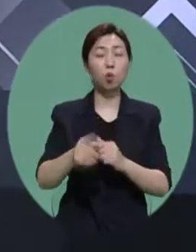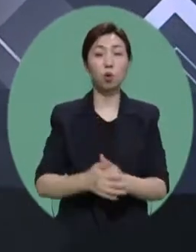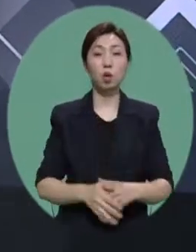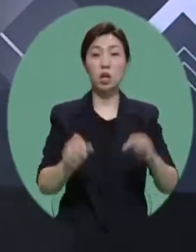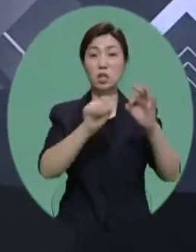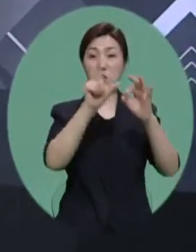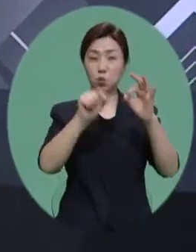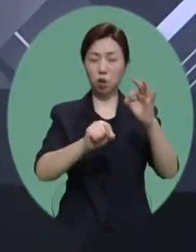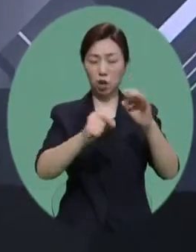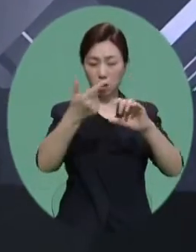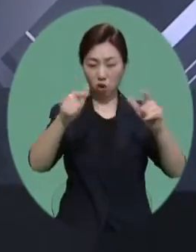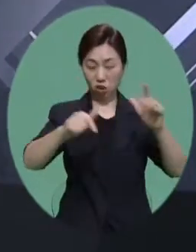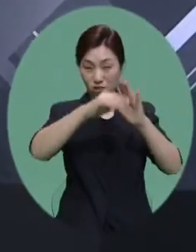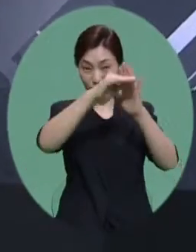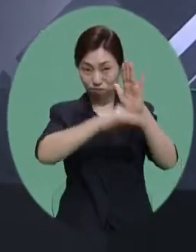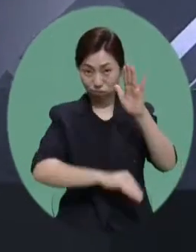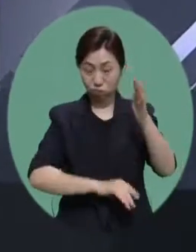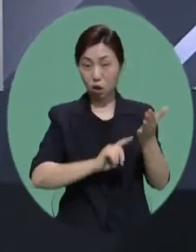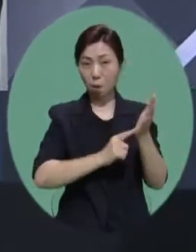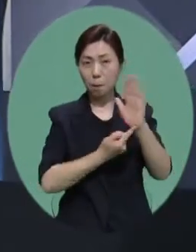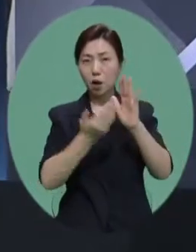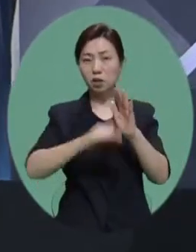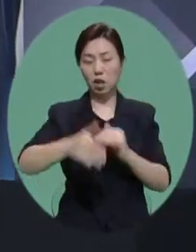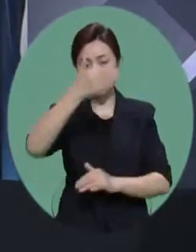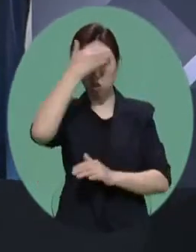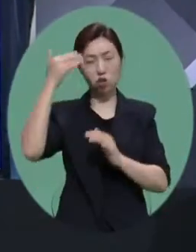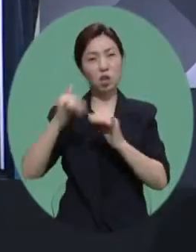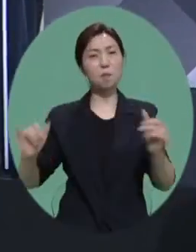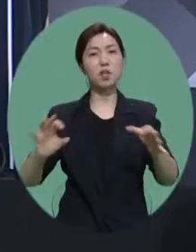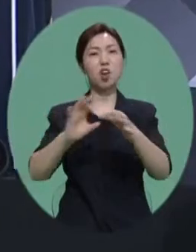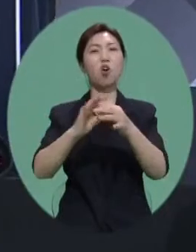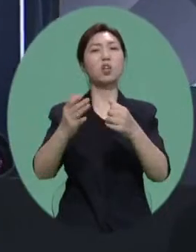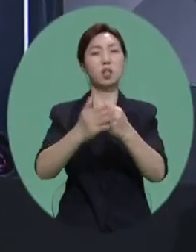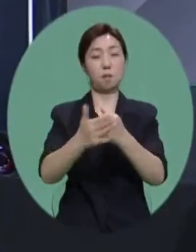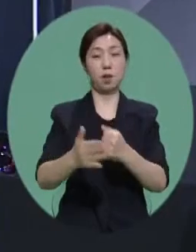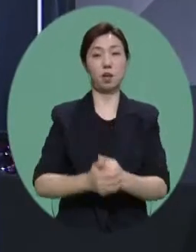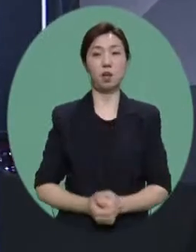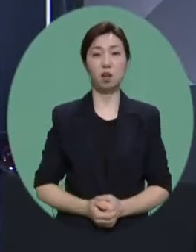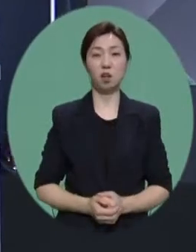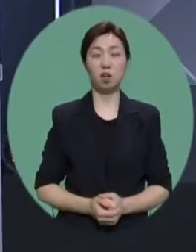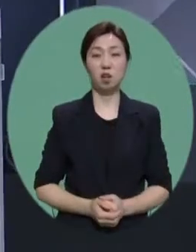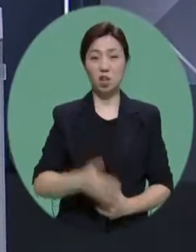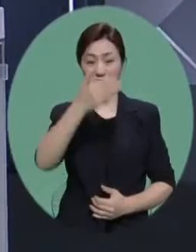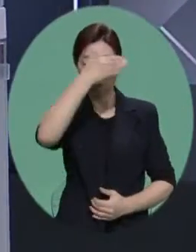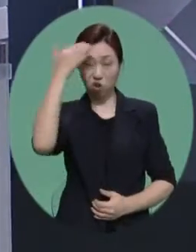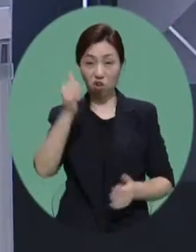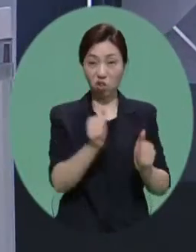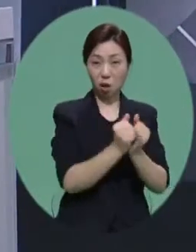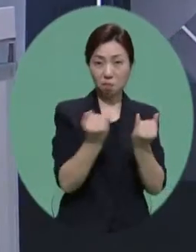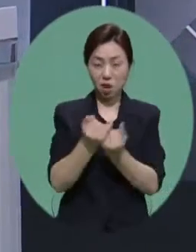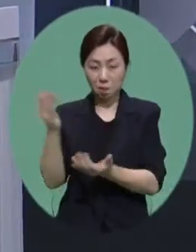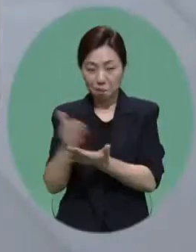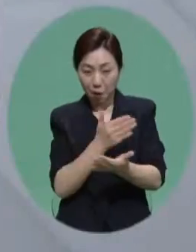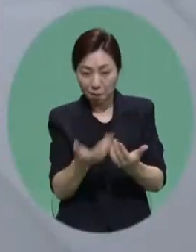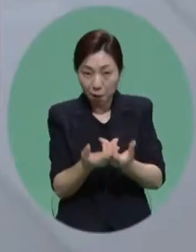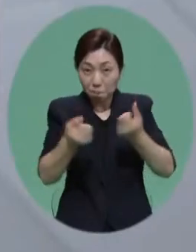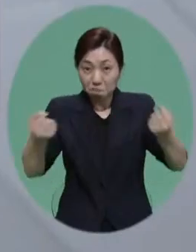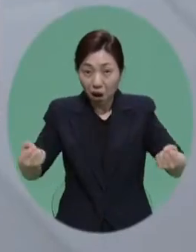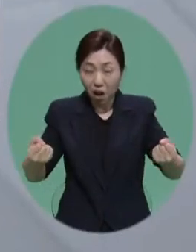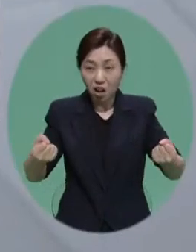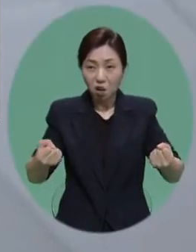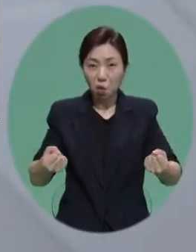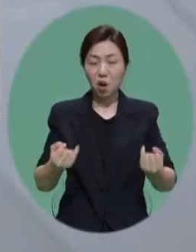하는데 뭐 청년도 조명과 4 되니까 다같이 일까 발라 인해 청년 남녀 갈라 치게 해서 뭐 어져 여성 혐오